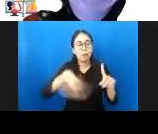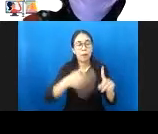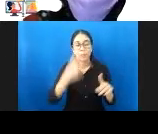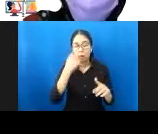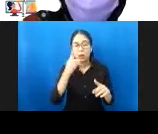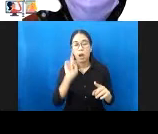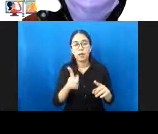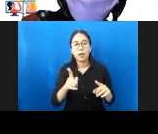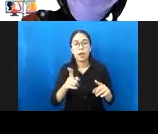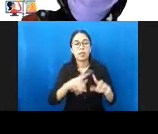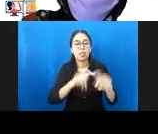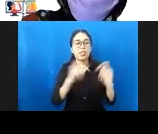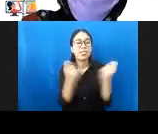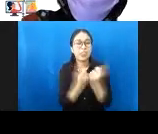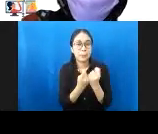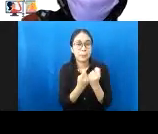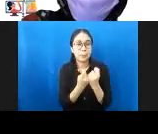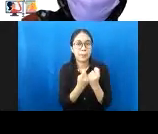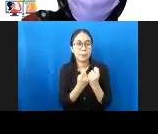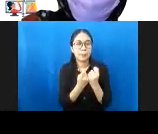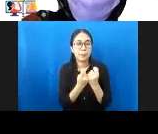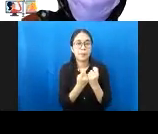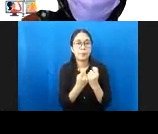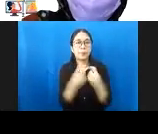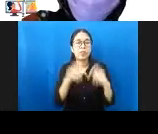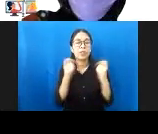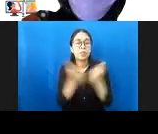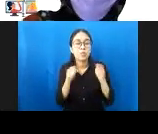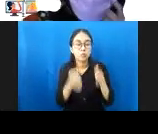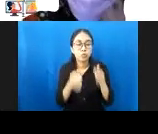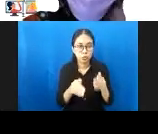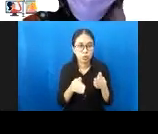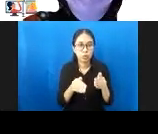Satgas MTBS, di mana tim Satgas MTBS ini